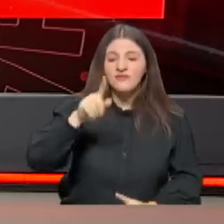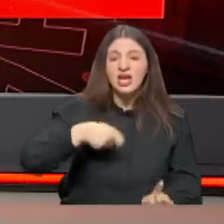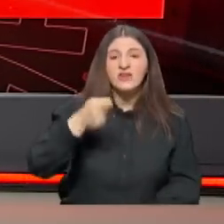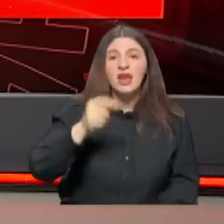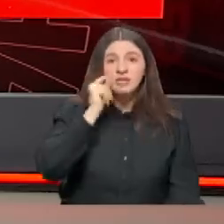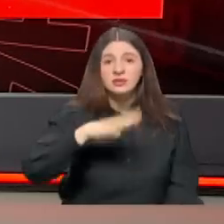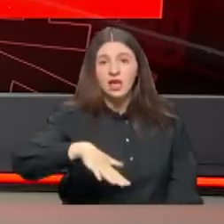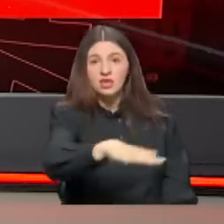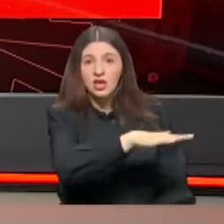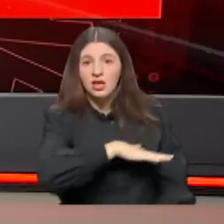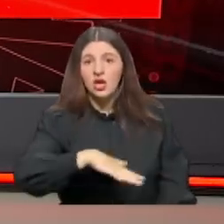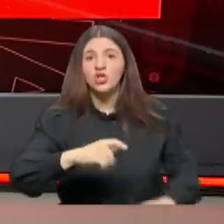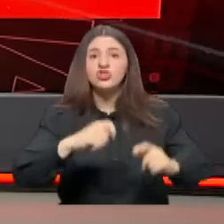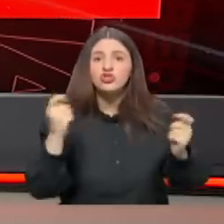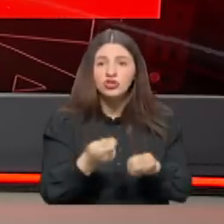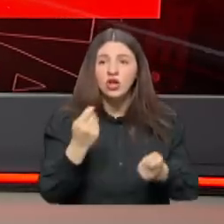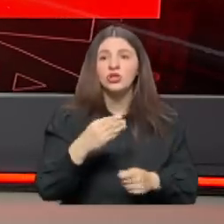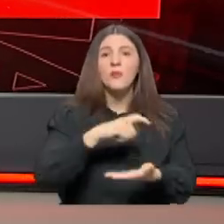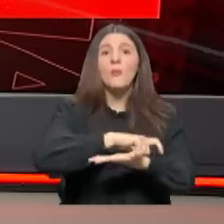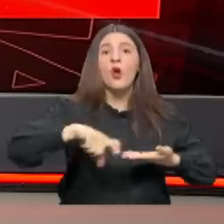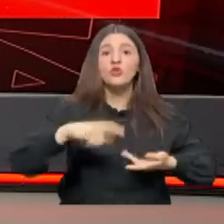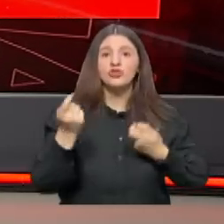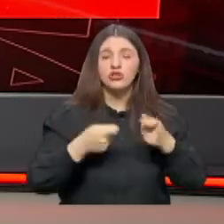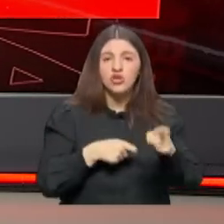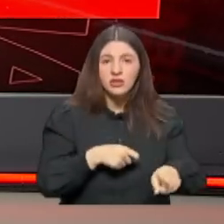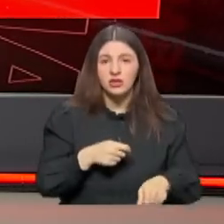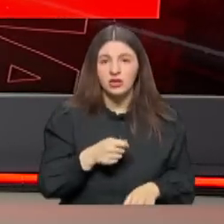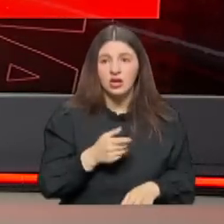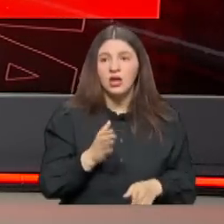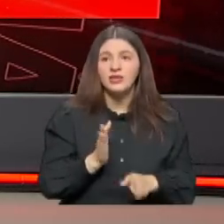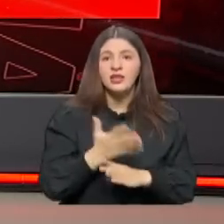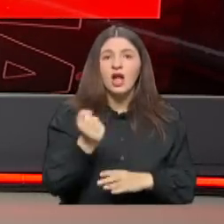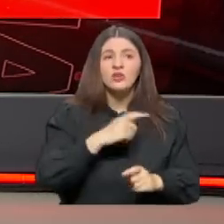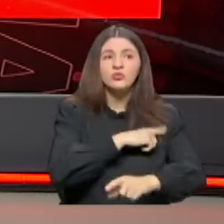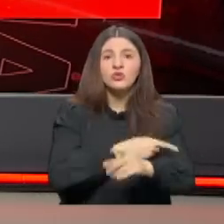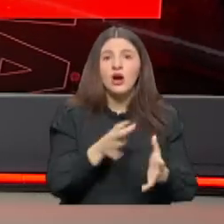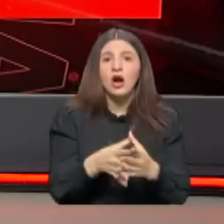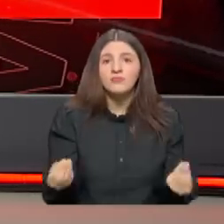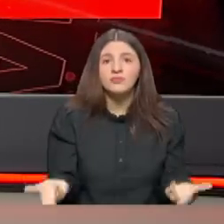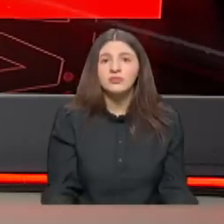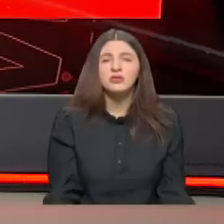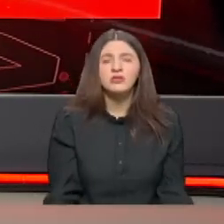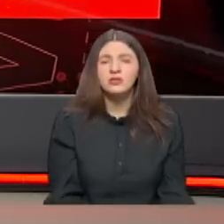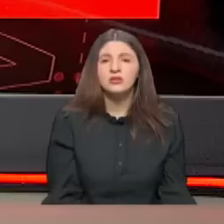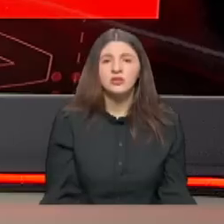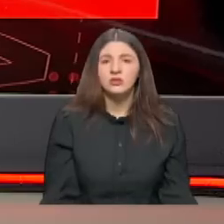veren insanları, çalışanları, bordro ile çalışanları niye alım güçlerini kaybettiler?